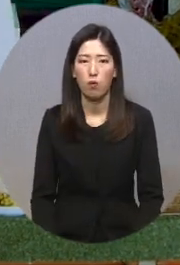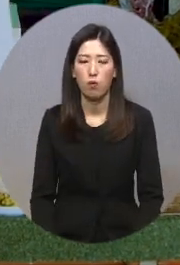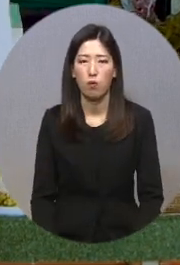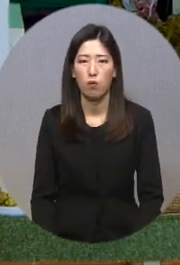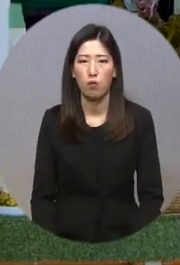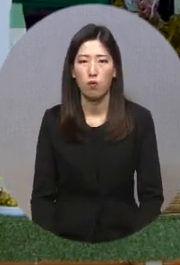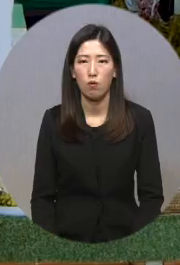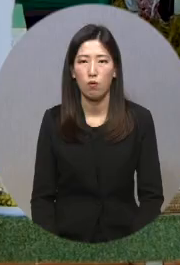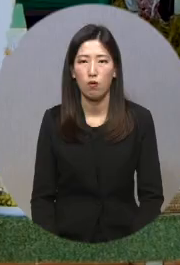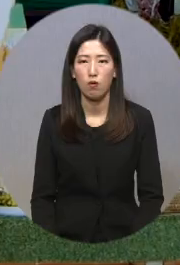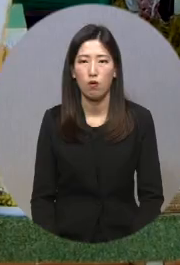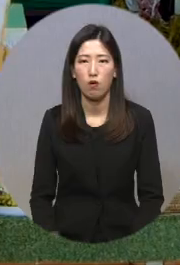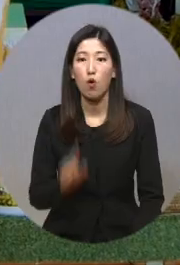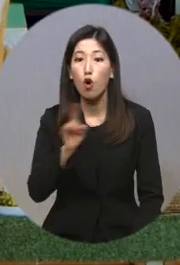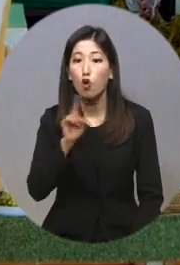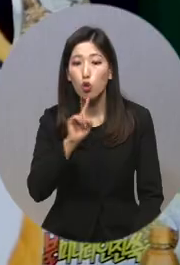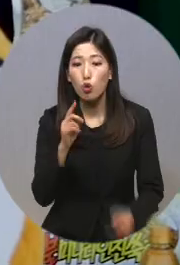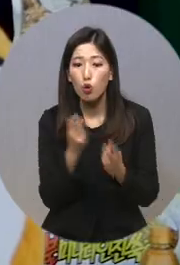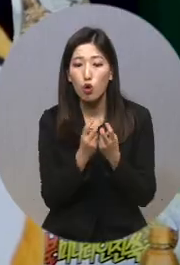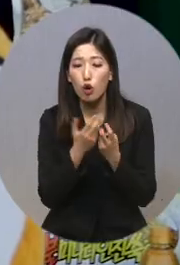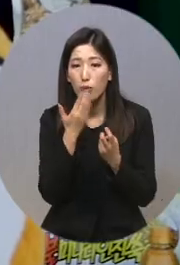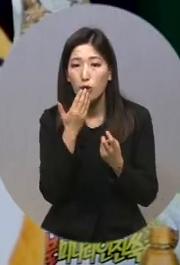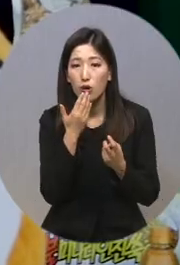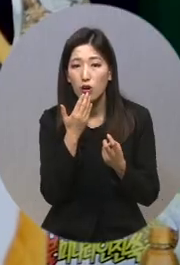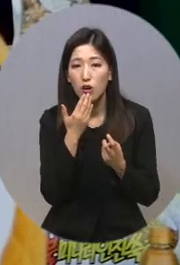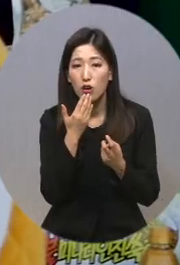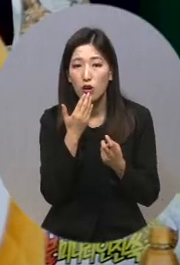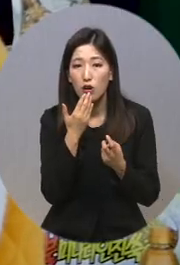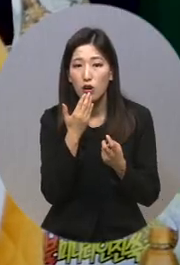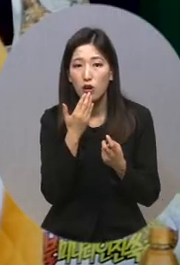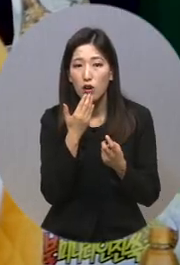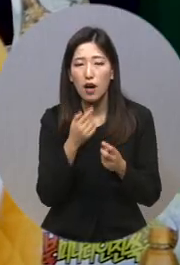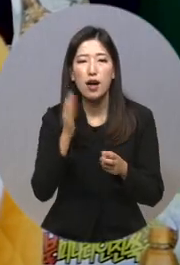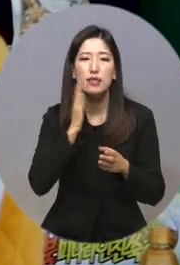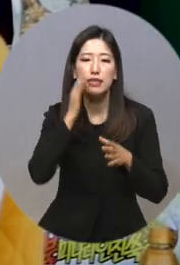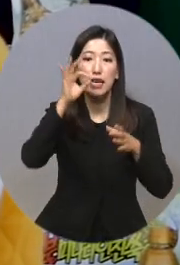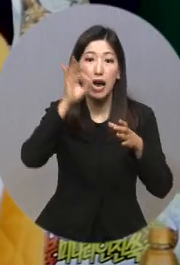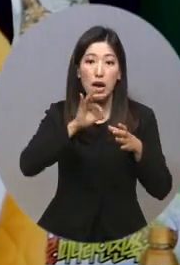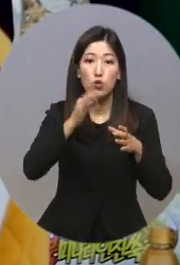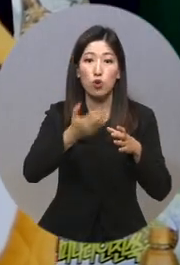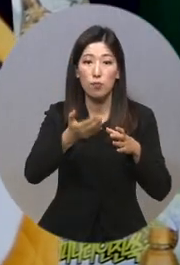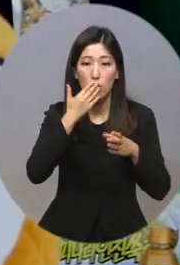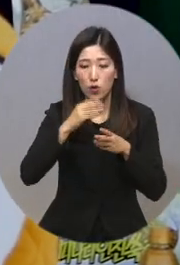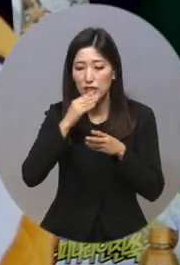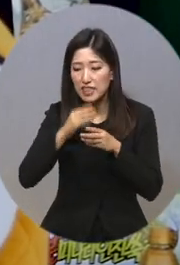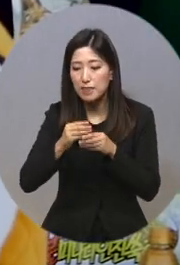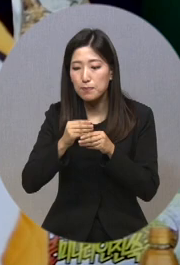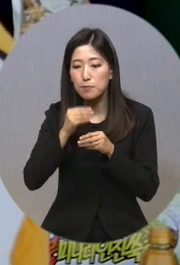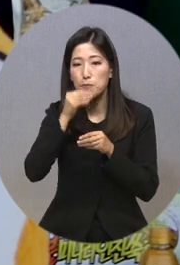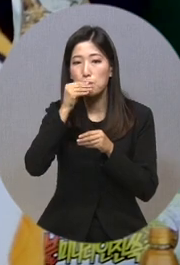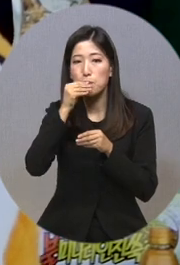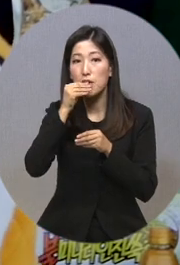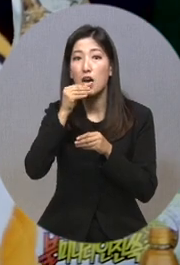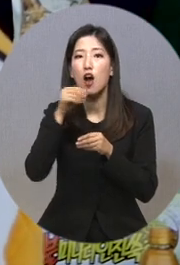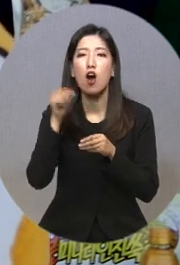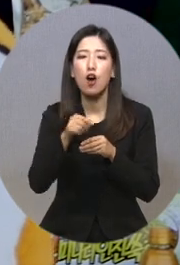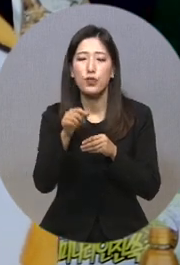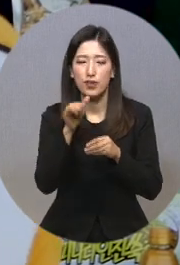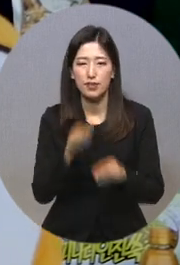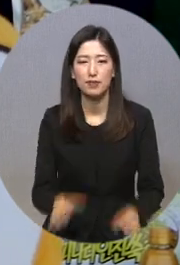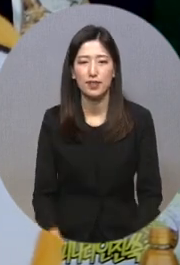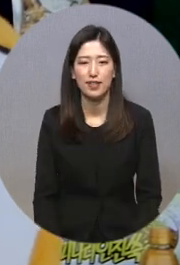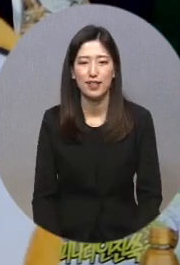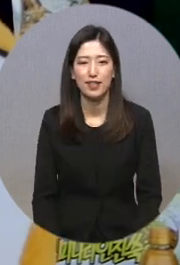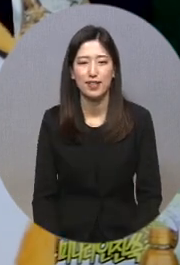되어 있습니다. 이거 어떻게 먹어요? 아 이것은 이제 차로도 먹어. 드실 수 있고 또 이제 말린 것을 끓여서 드실 수도